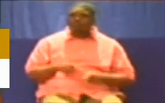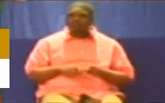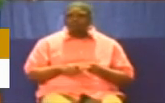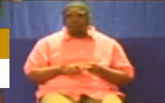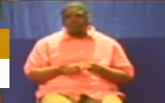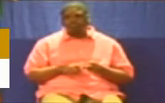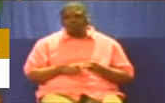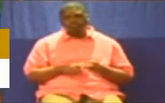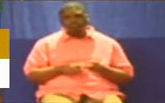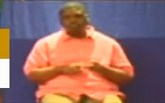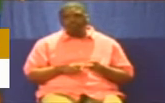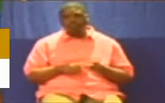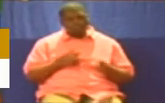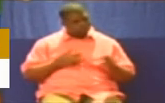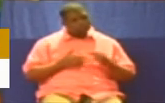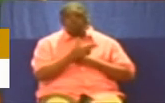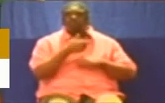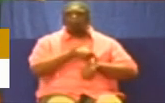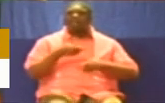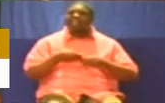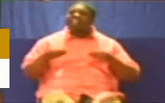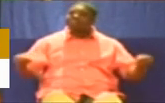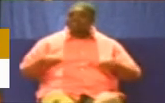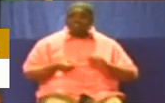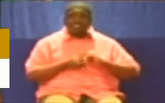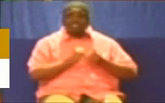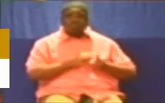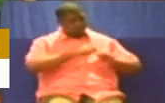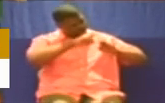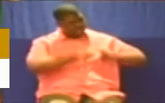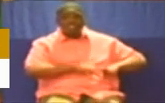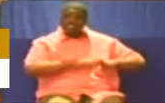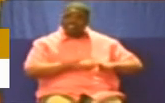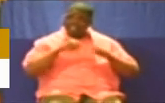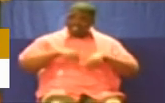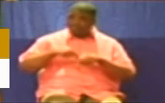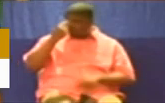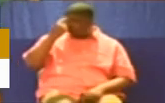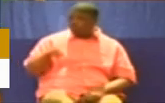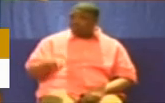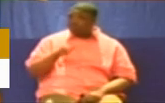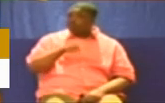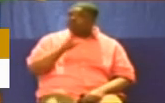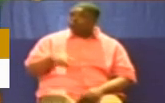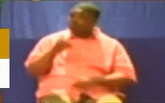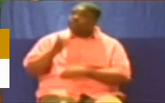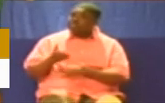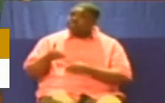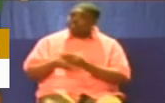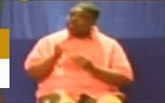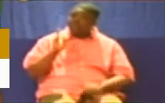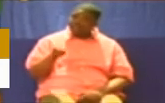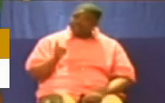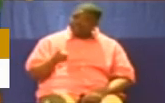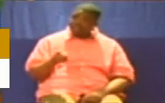situiteje solution ya muda mrefu kwa tatizo la makazi hapa Dodoma. Na watu wanajenga kweli kweli Dodoma. Sisi kama tunapata